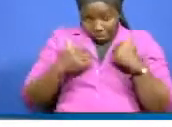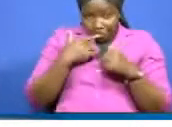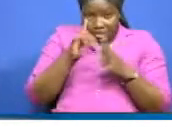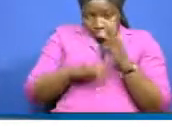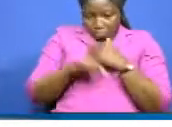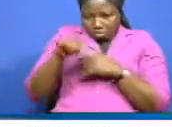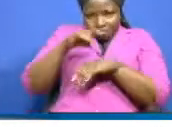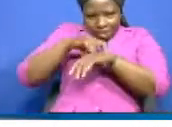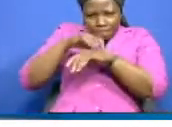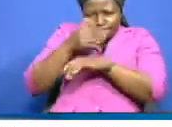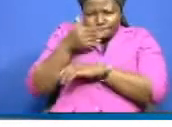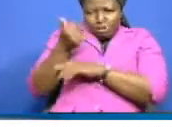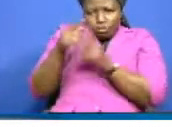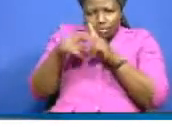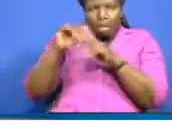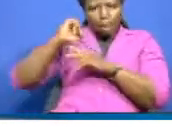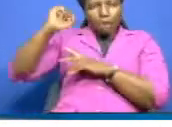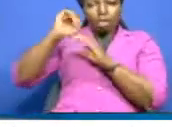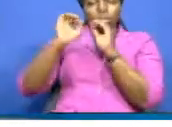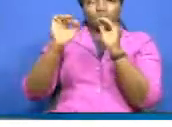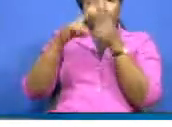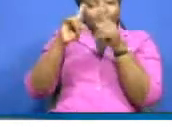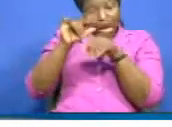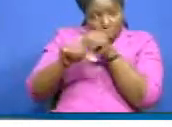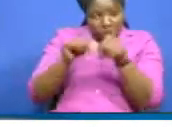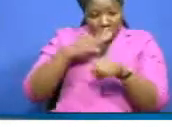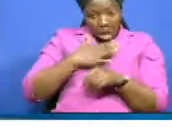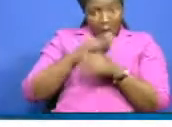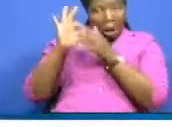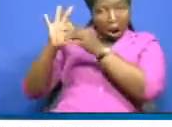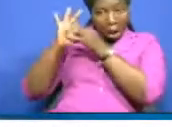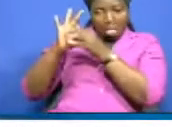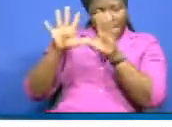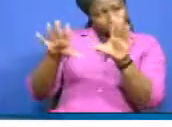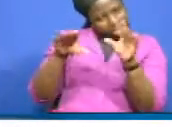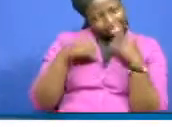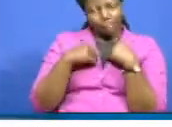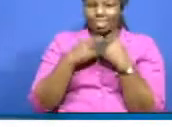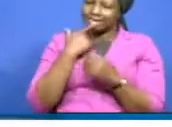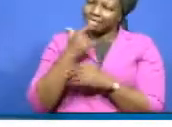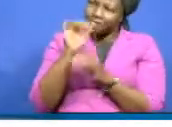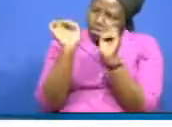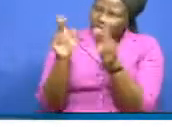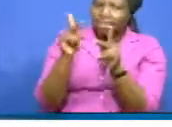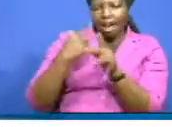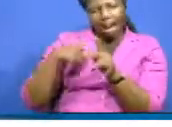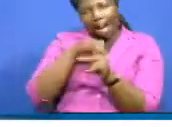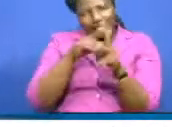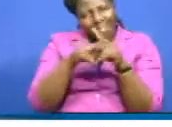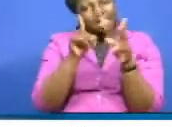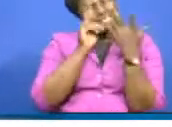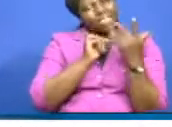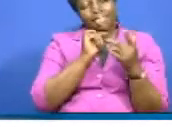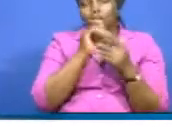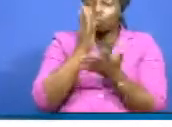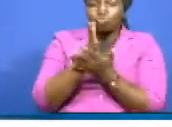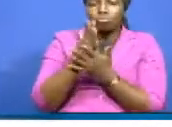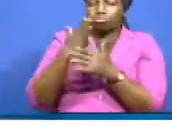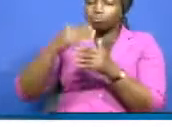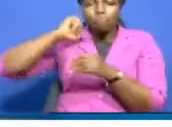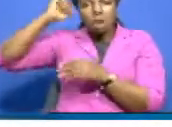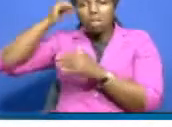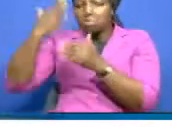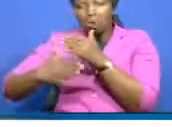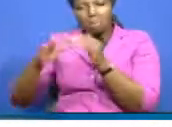kuanza siasa, ingawa kulingana na tamaduni zetu tutakubali na tuseme kuwa sawa, tulishaanza na haitasimama,